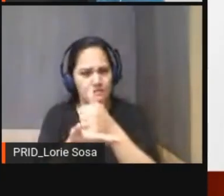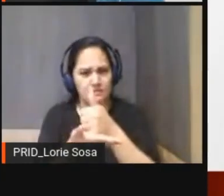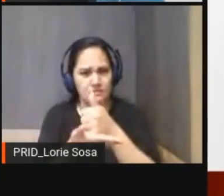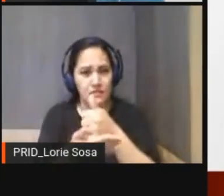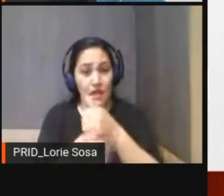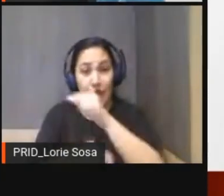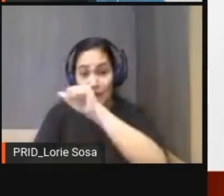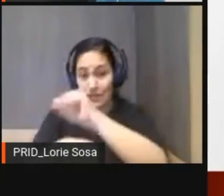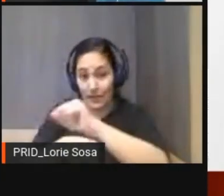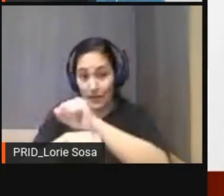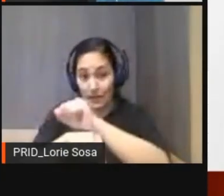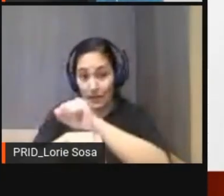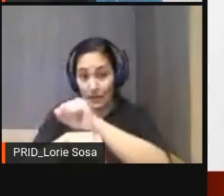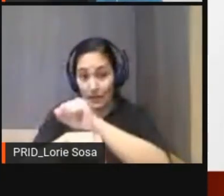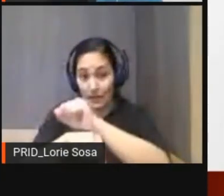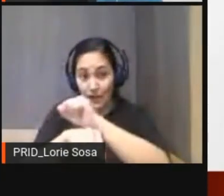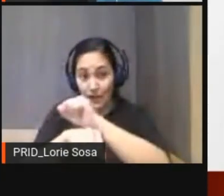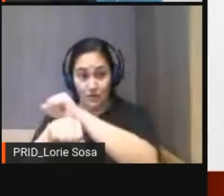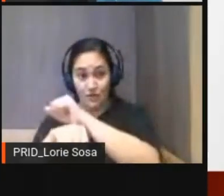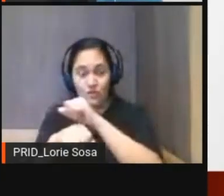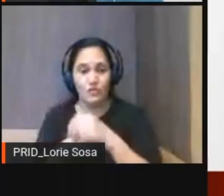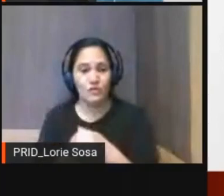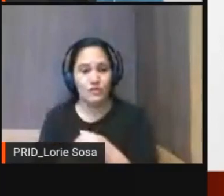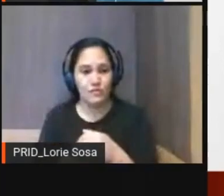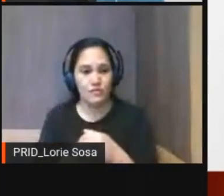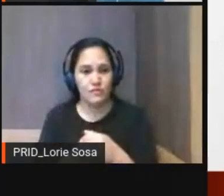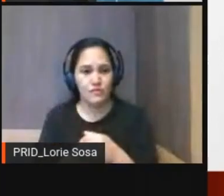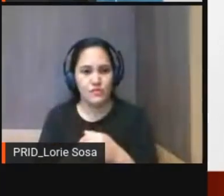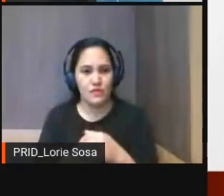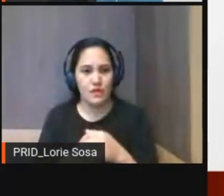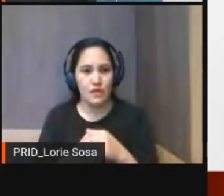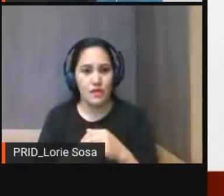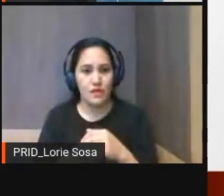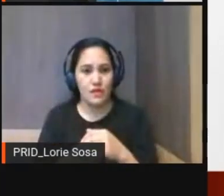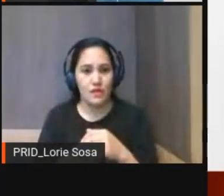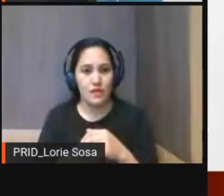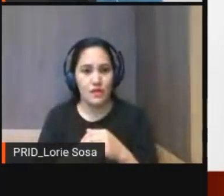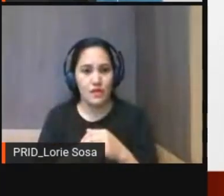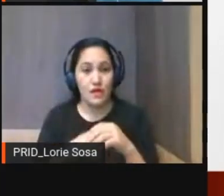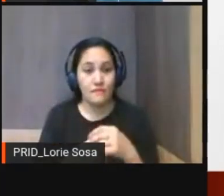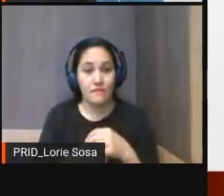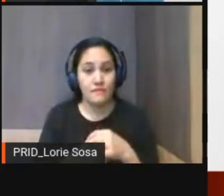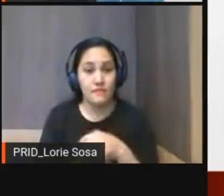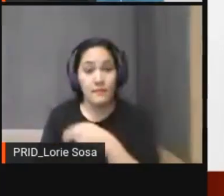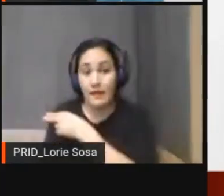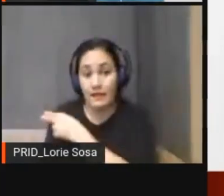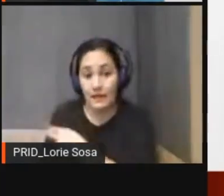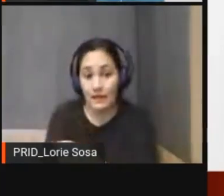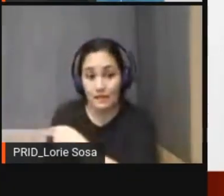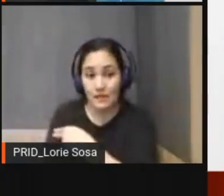tulong medical, nangangailangan sila ng kahit ano pa mang tulong na